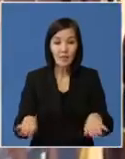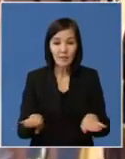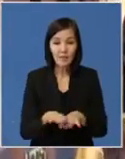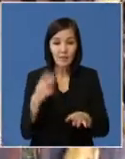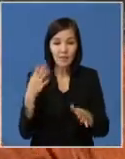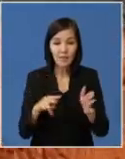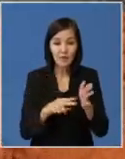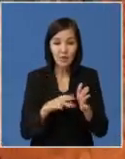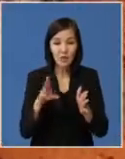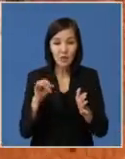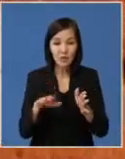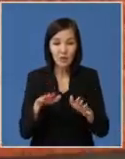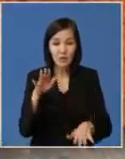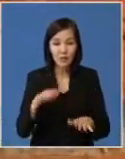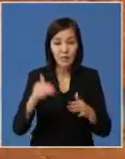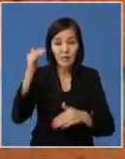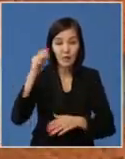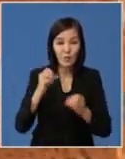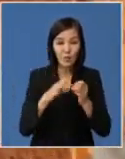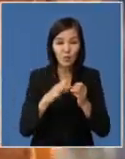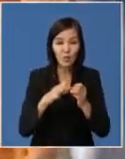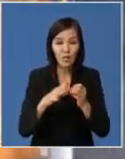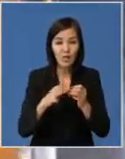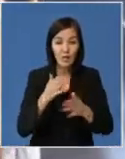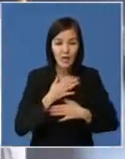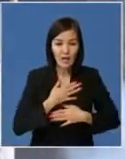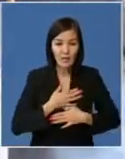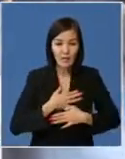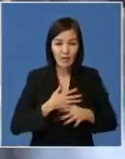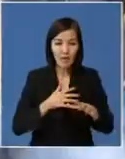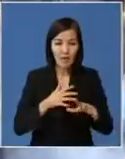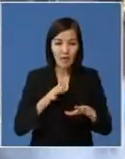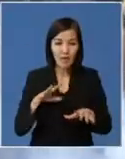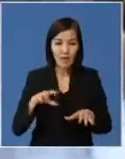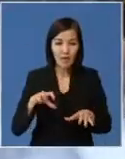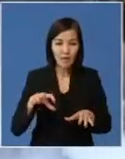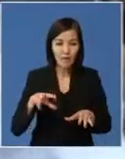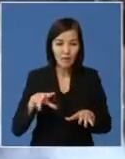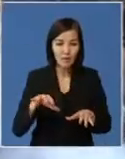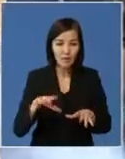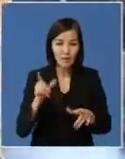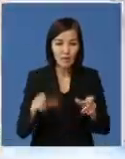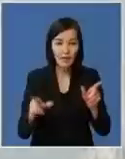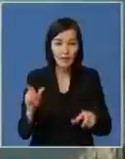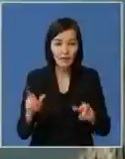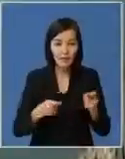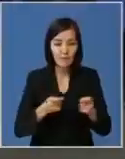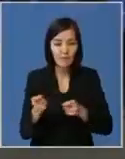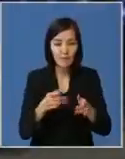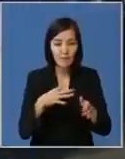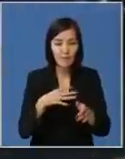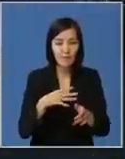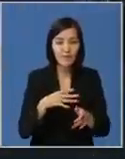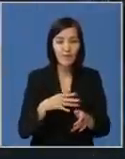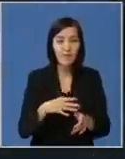47 тонна тартады. Биіктігі 14 метр. Асықпай адымдап жүретін бұл құбыжықтарда бір топ операторлар басқарған. Нью-Йорк